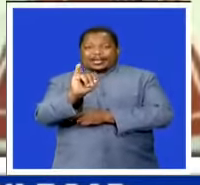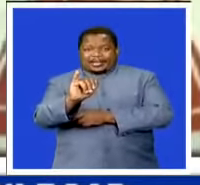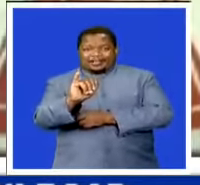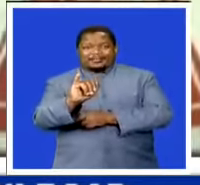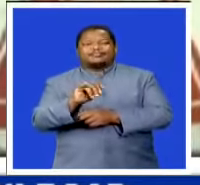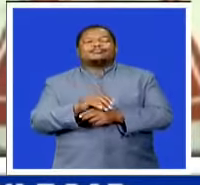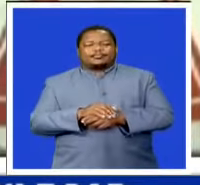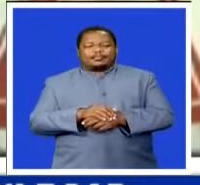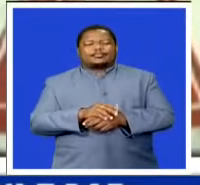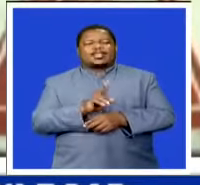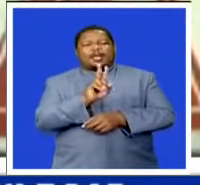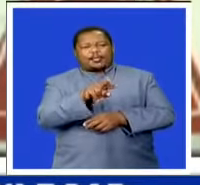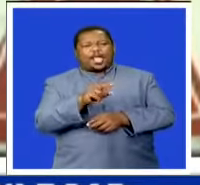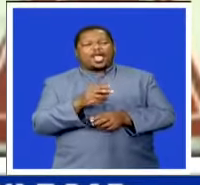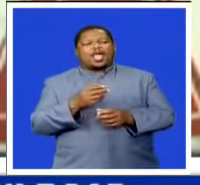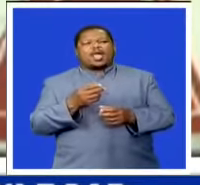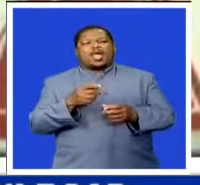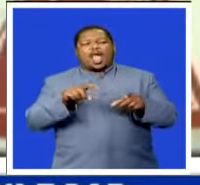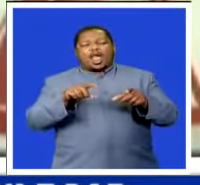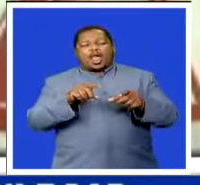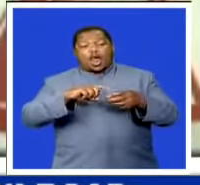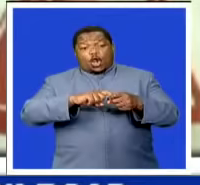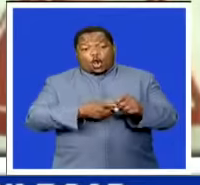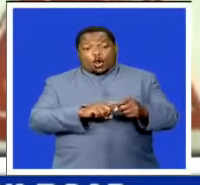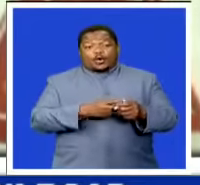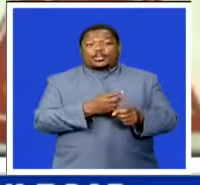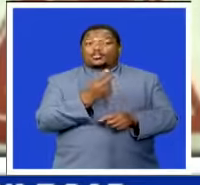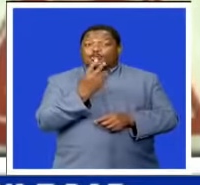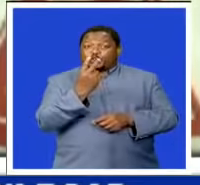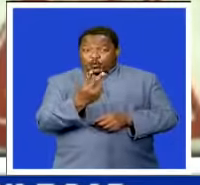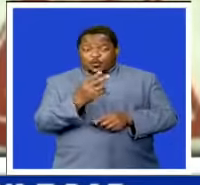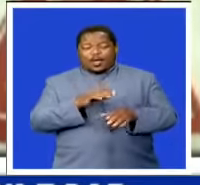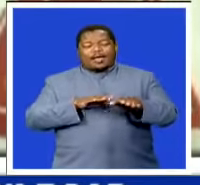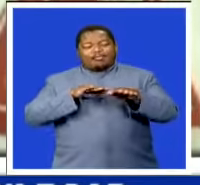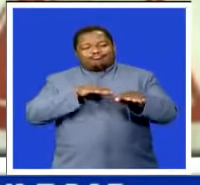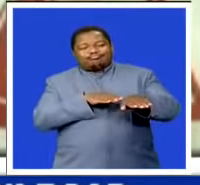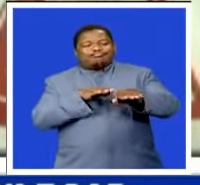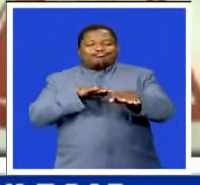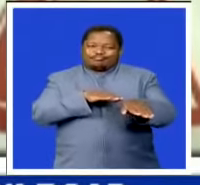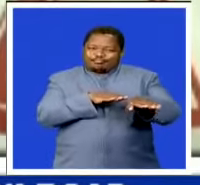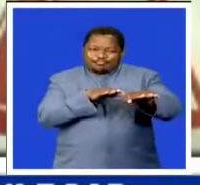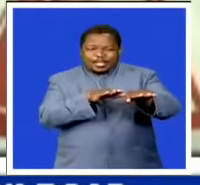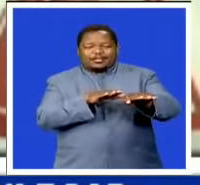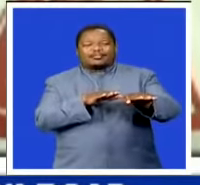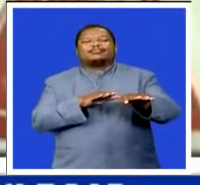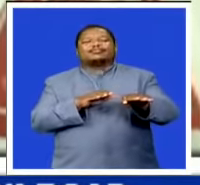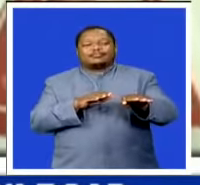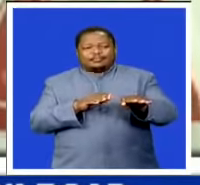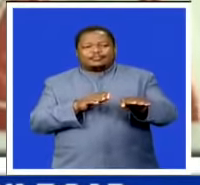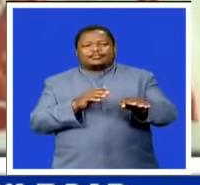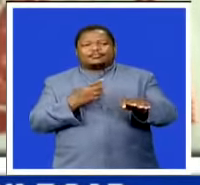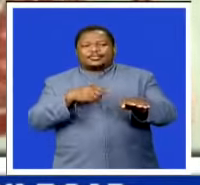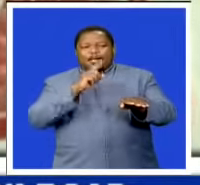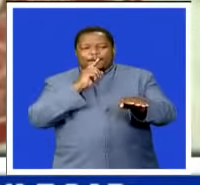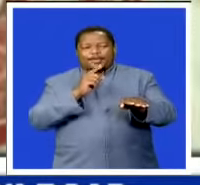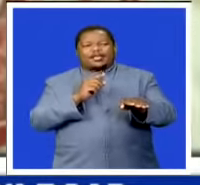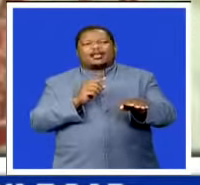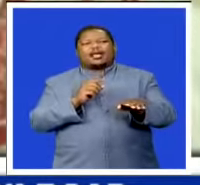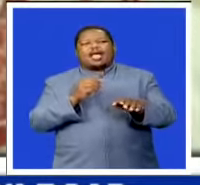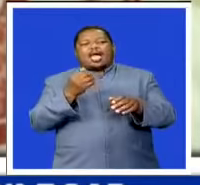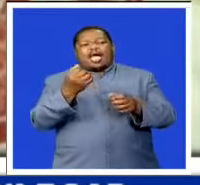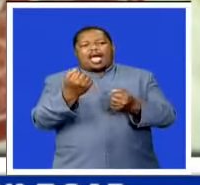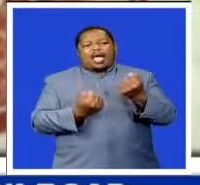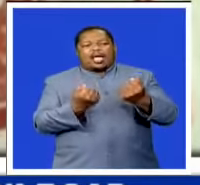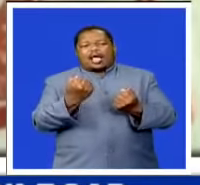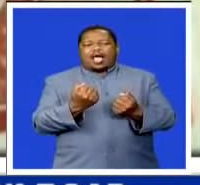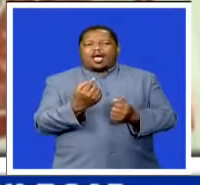So lakoneni nje kwavela kwaphuma yinye imoto lelo edala mva kwala ma-truck. Yasi nayiphuma yakhanza ukuthi